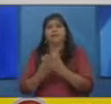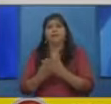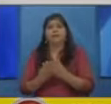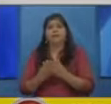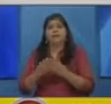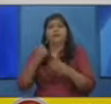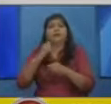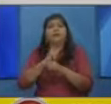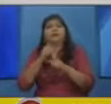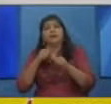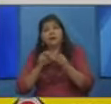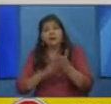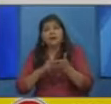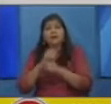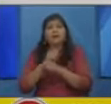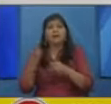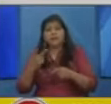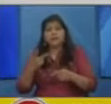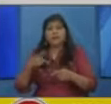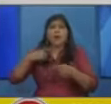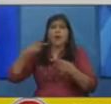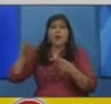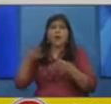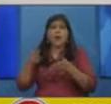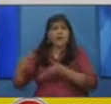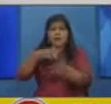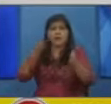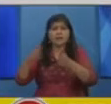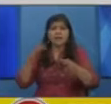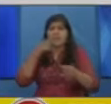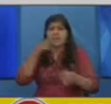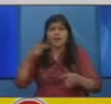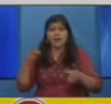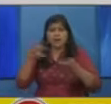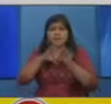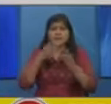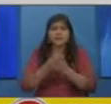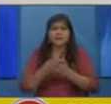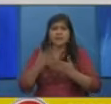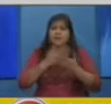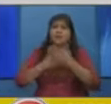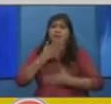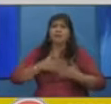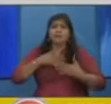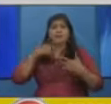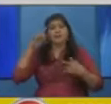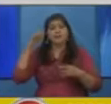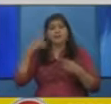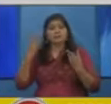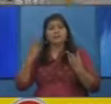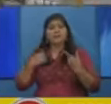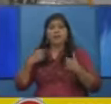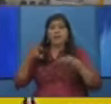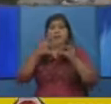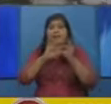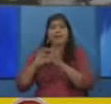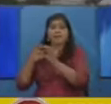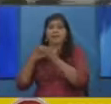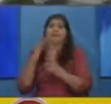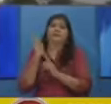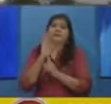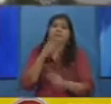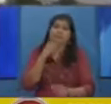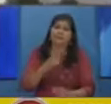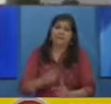च यमुने चैव गोदावरी सरस्वती नर्मदे सिंधु कावेरी जलेस्मिन् सन्निधि कुरु। इसी